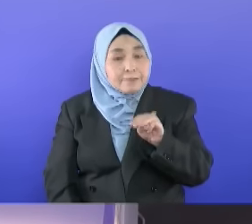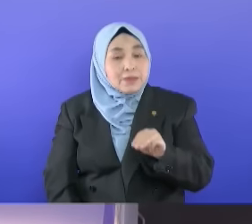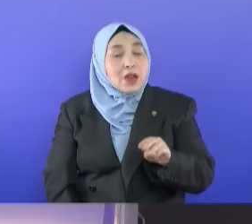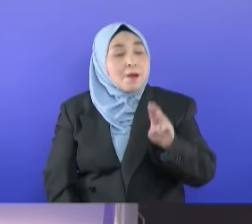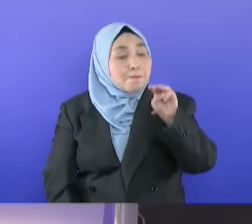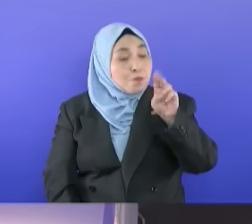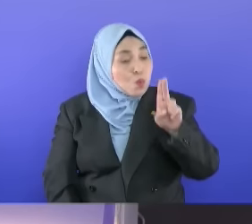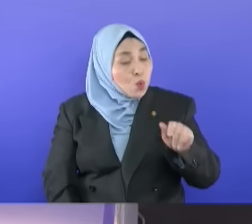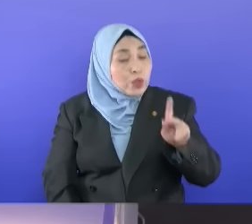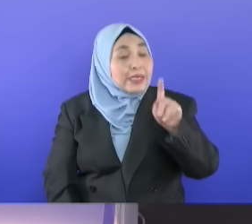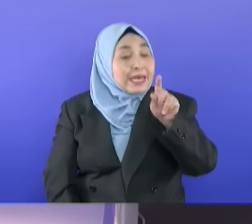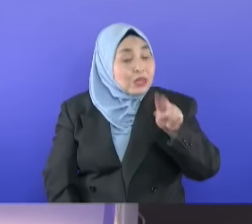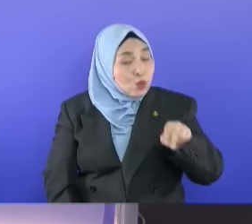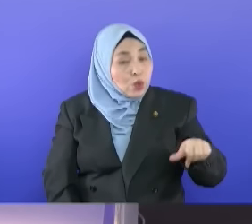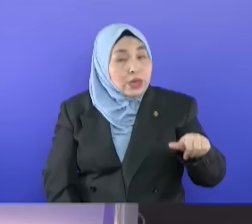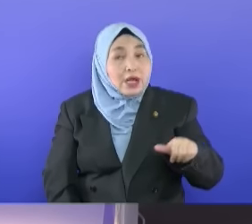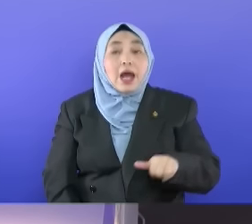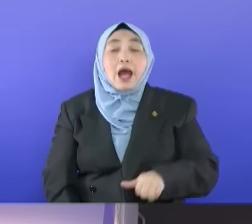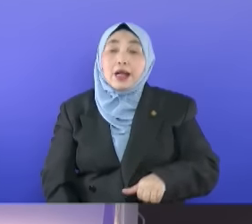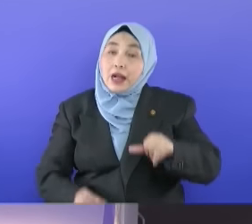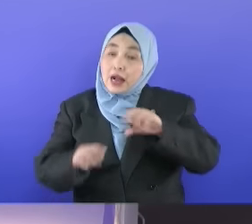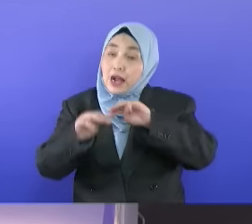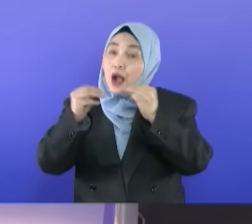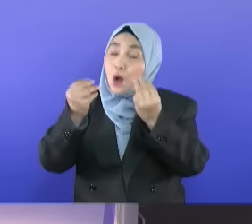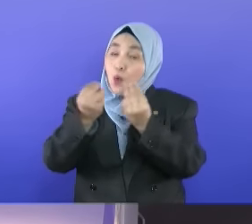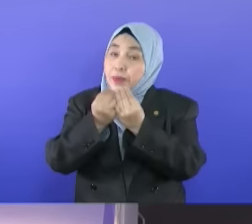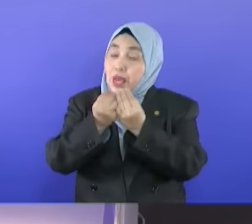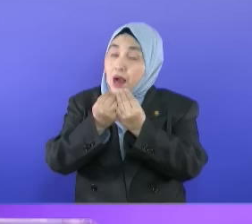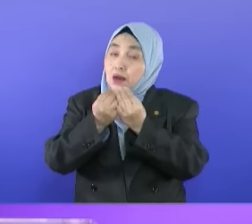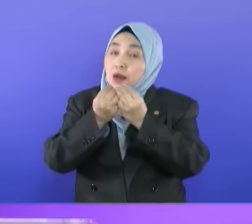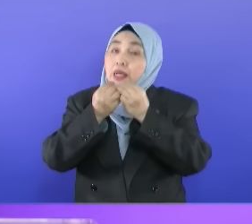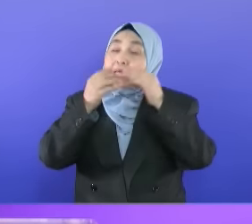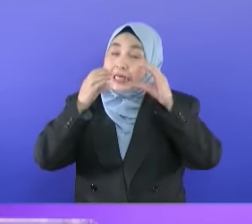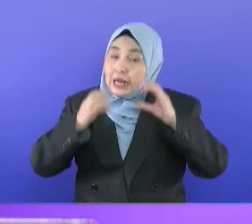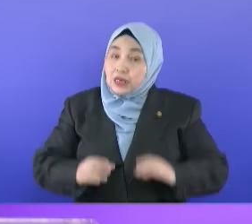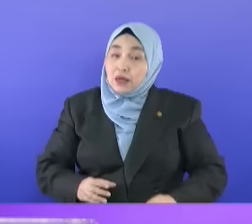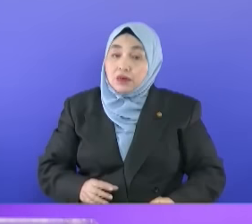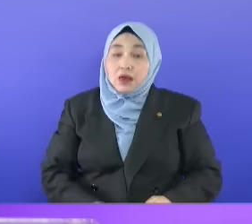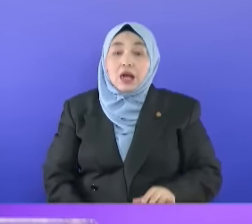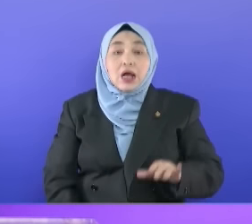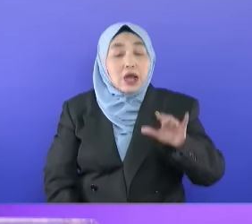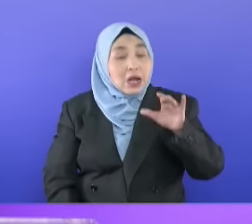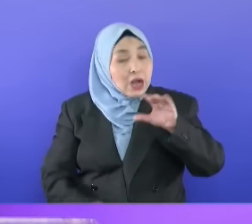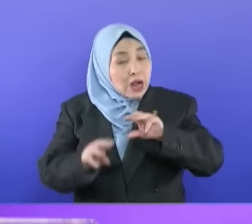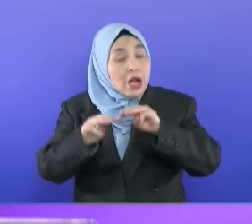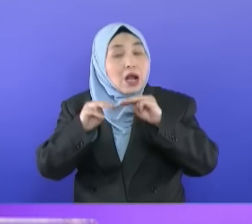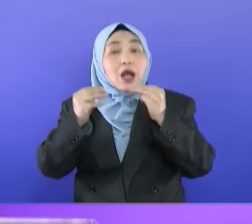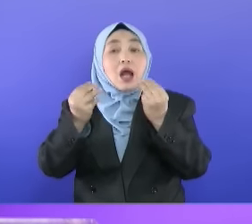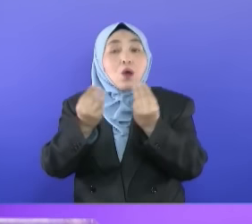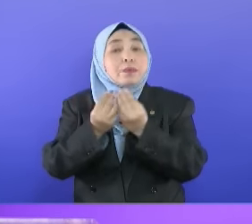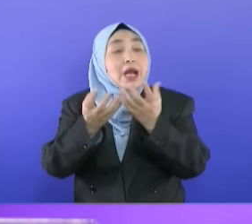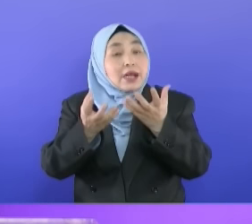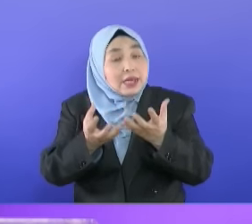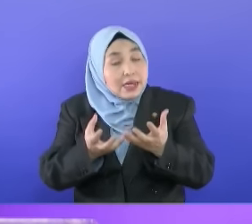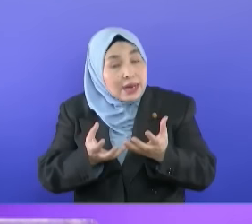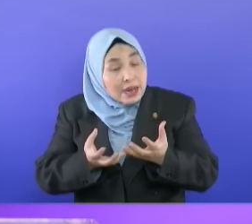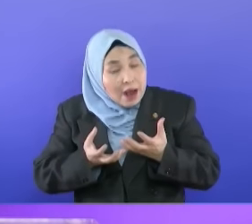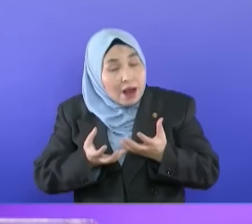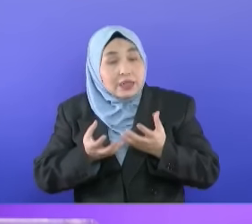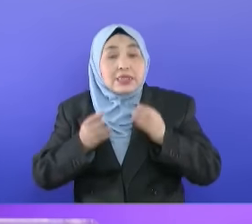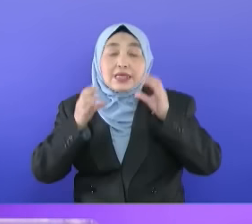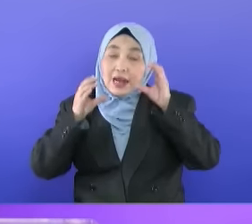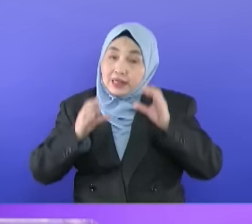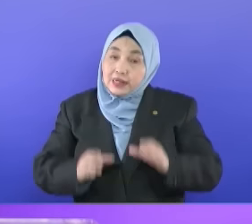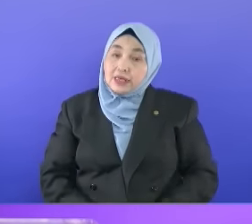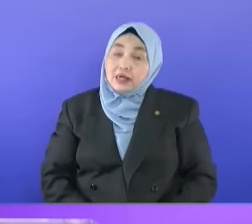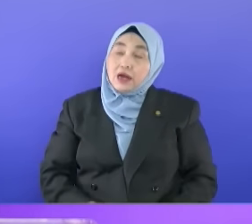ini maksudnya kaum yang Yakin tapi adalah pada kaum yang ingin diyakinkan oleh